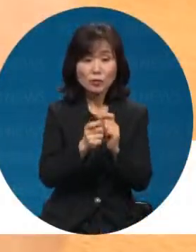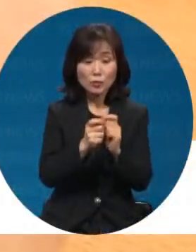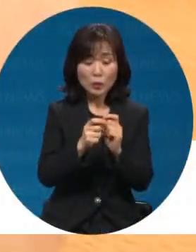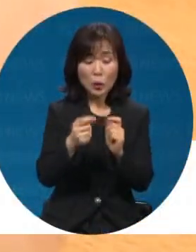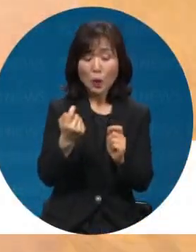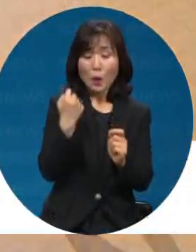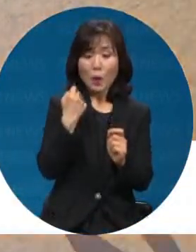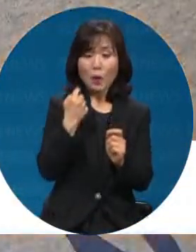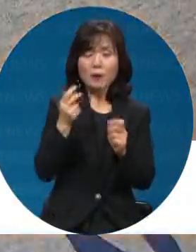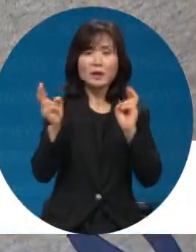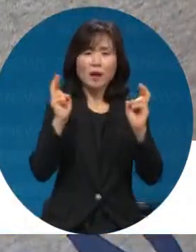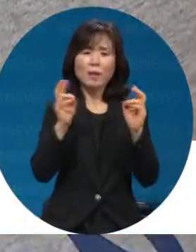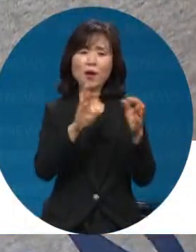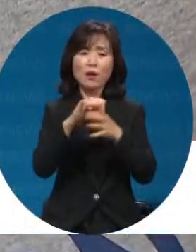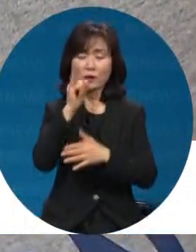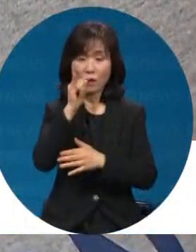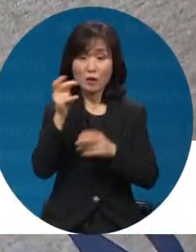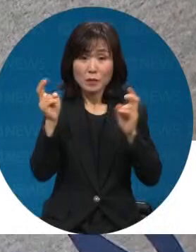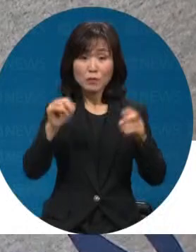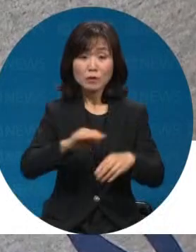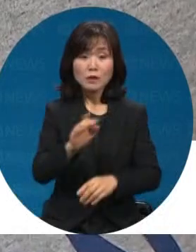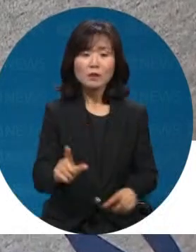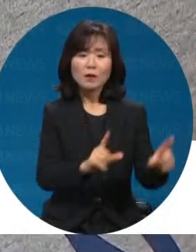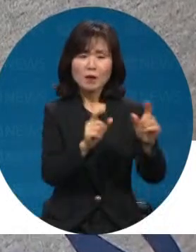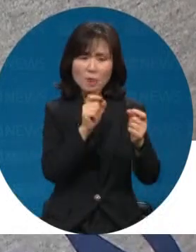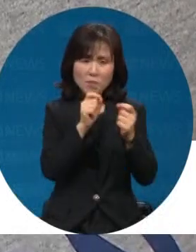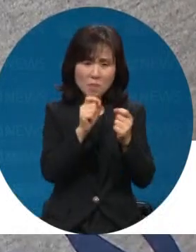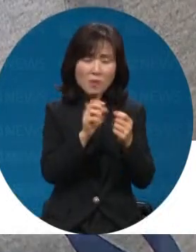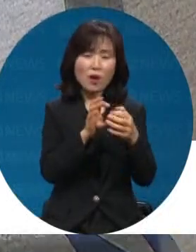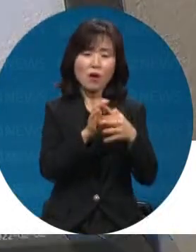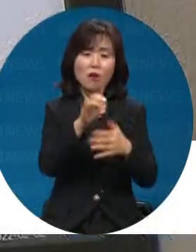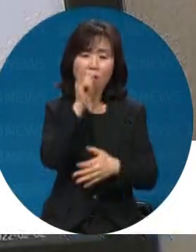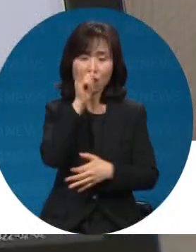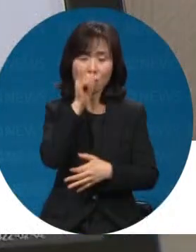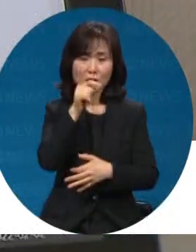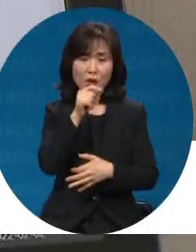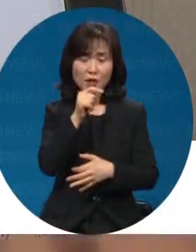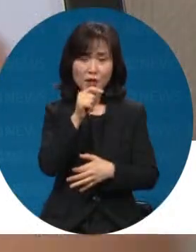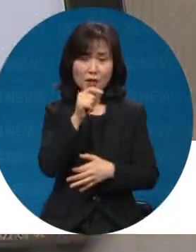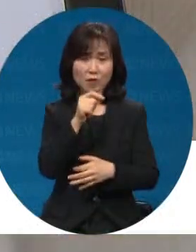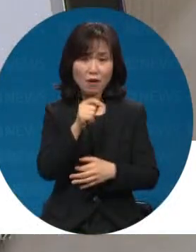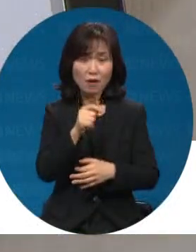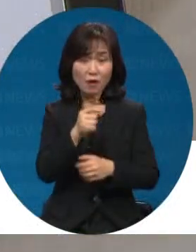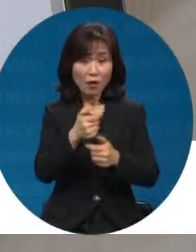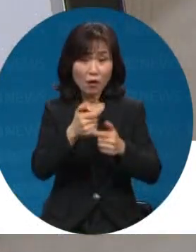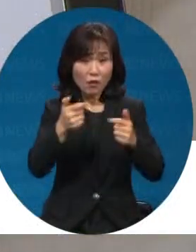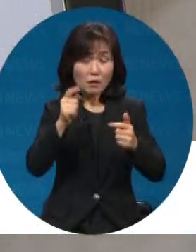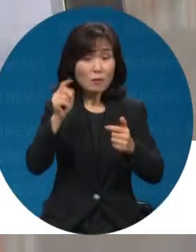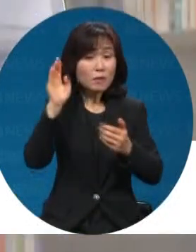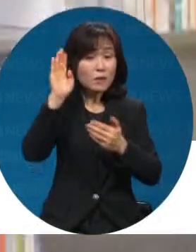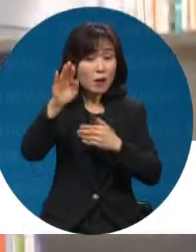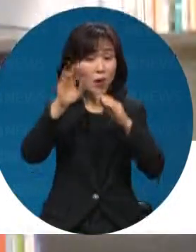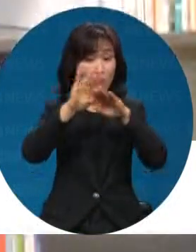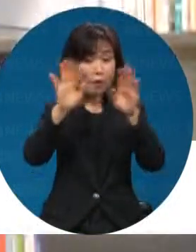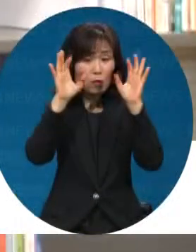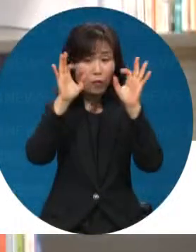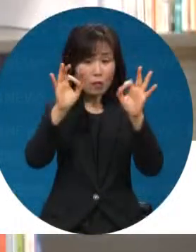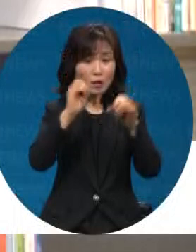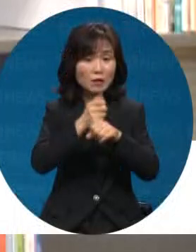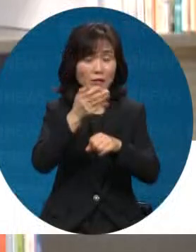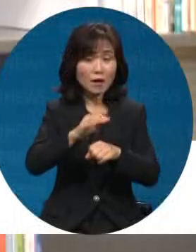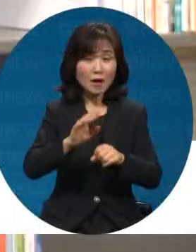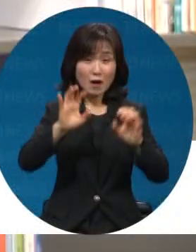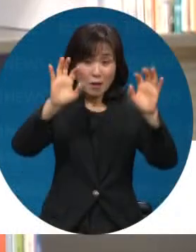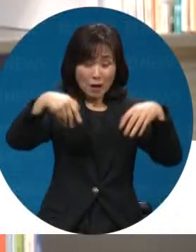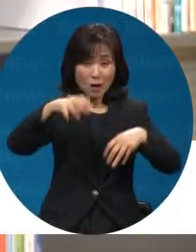있거든요 기업이 우리 생활과 밀접하게 연관돼 있으면 그것이 커지는 근데 그 전망을 보고 하는 건데 일확천금의 라고 생각하지